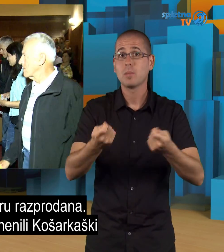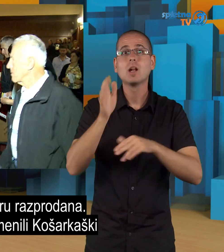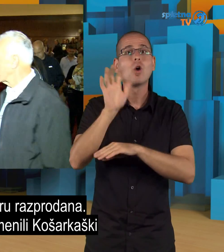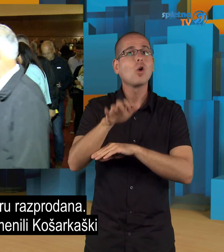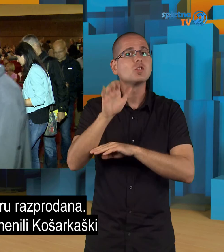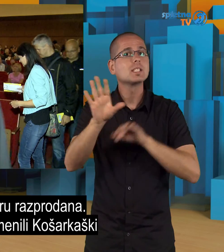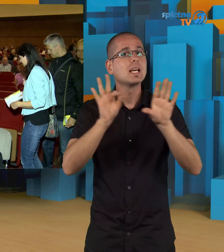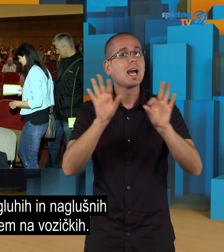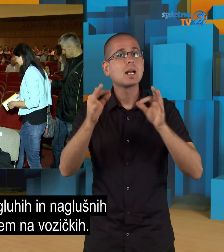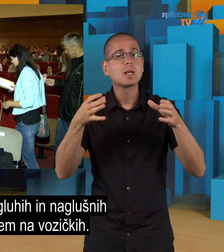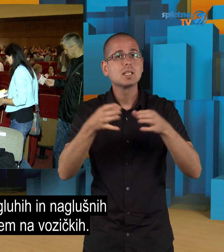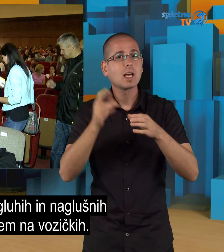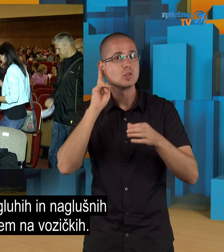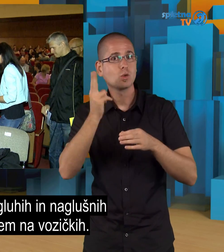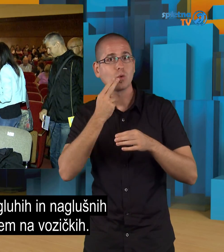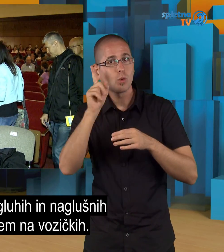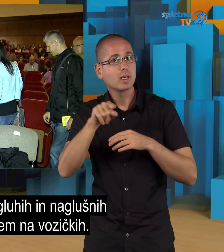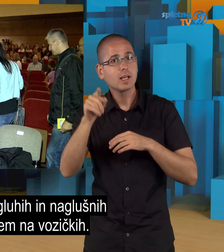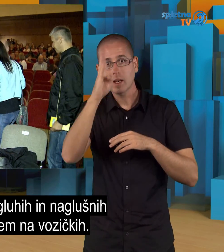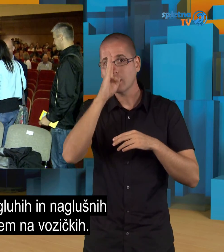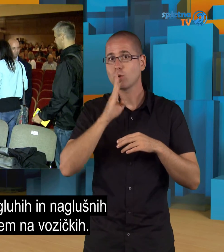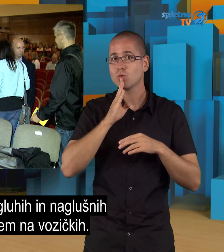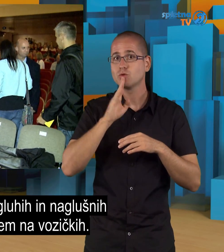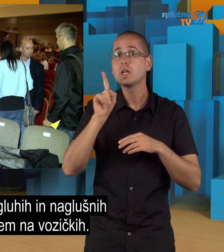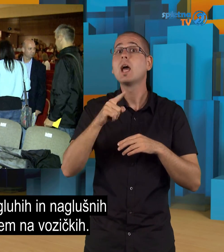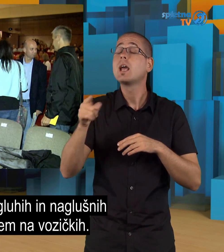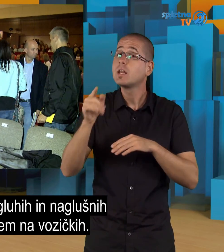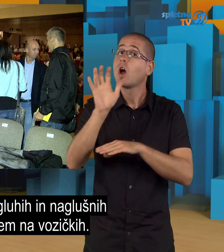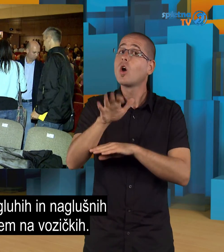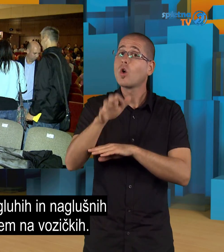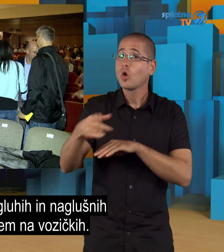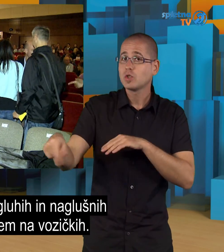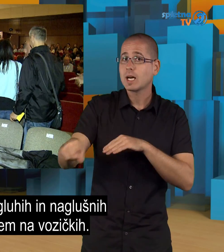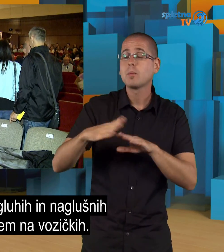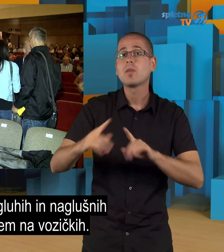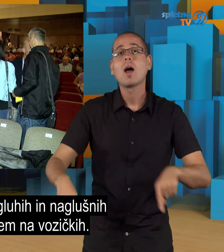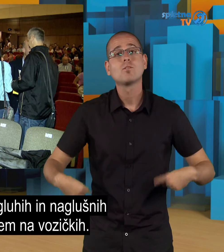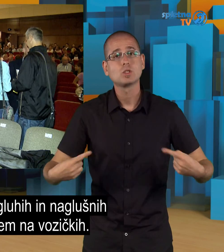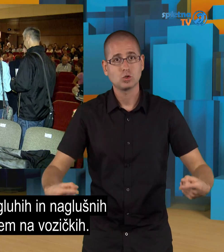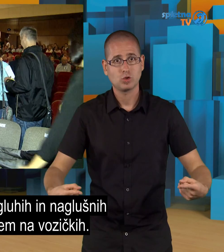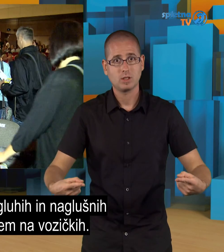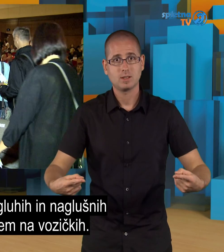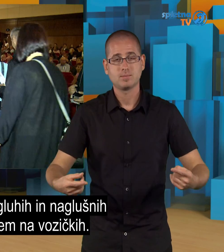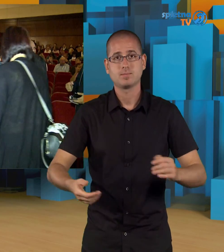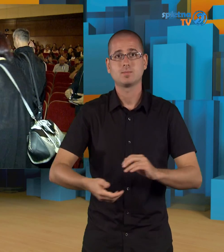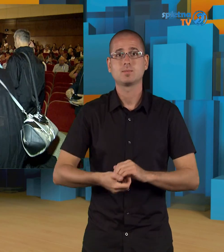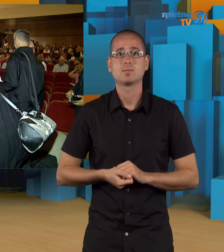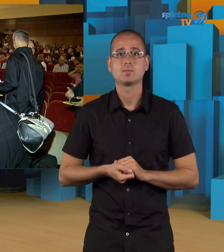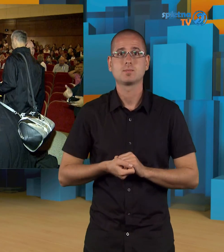Denar so namenili košarkarski reprezentanci gluhih in naglušnih in košarkarjem na vozičkih.